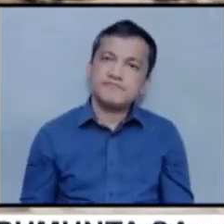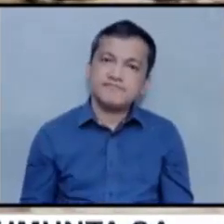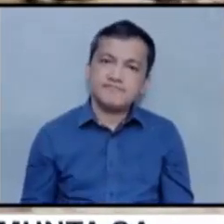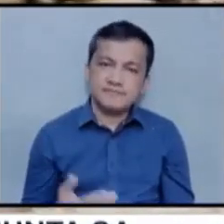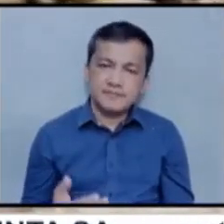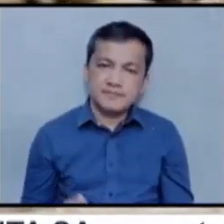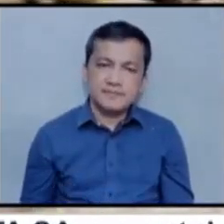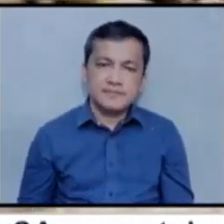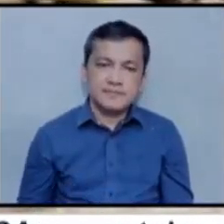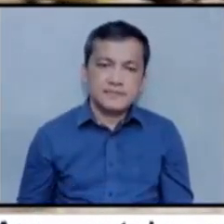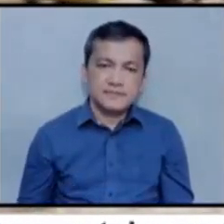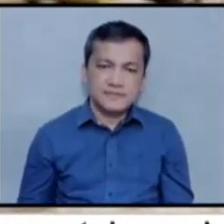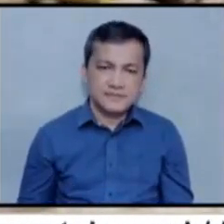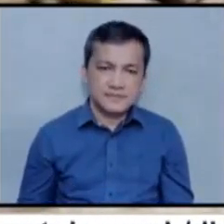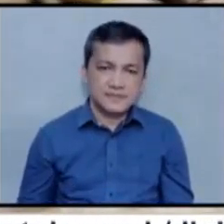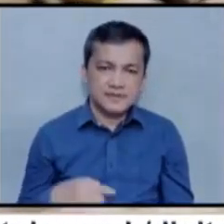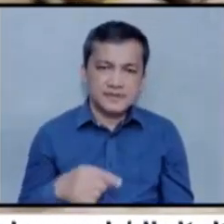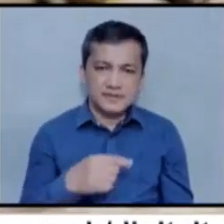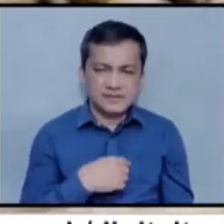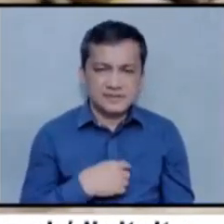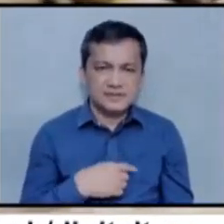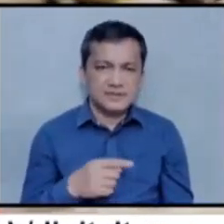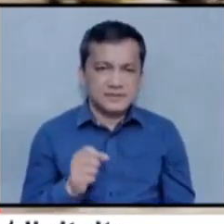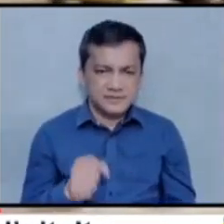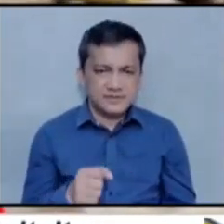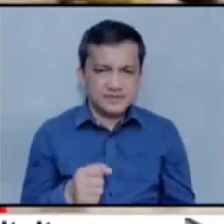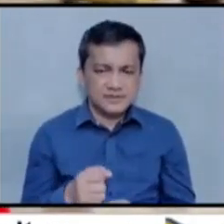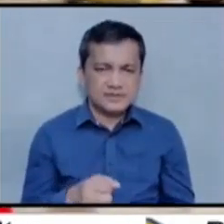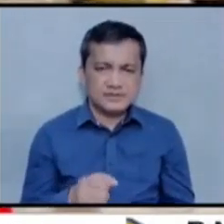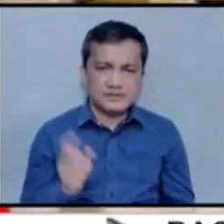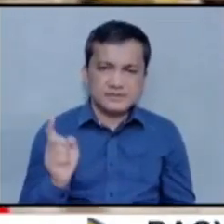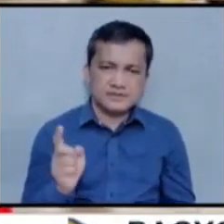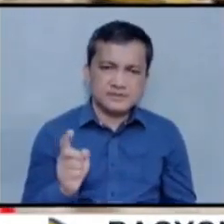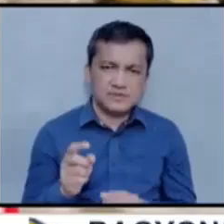panikamutan ni namo nga mapassable, but with this condition,